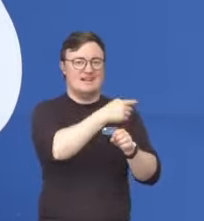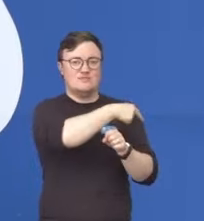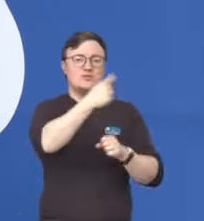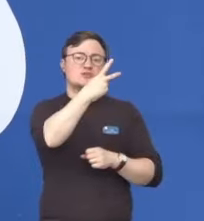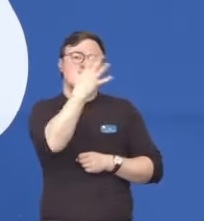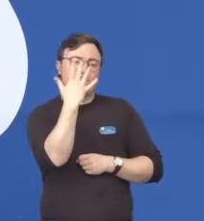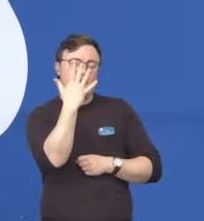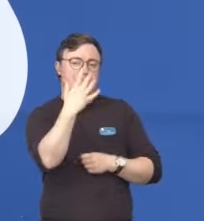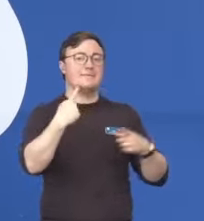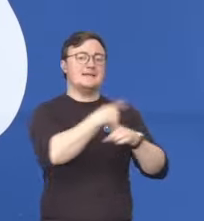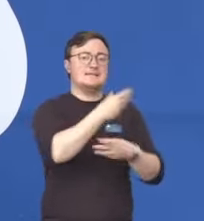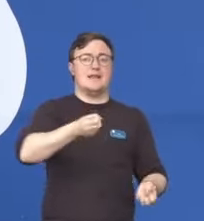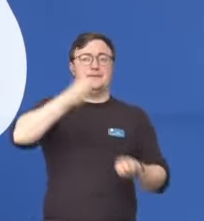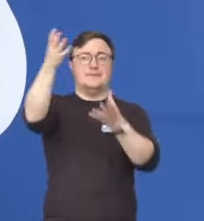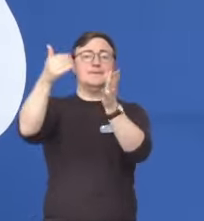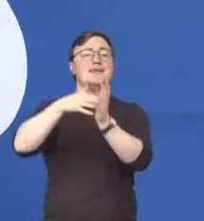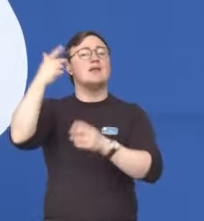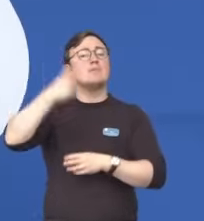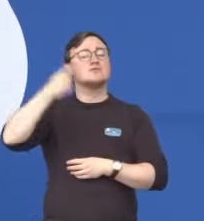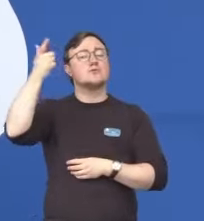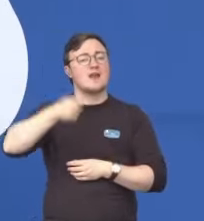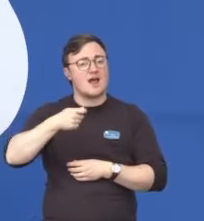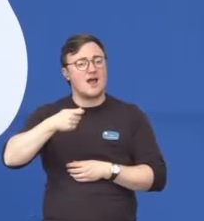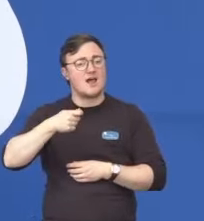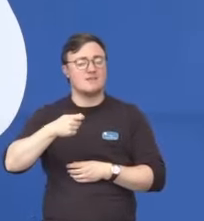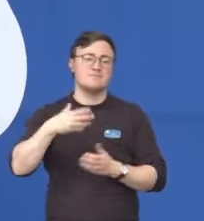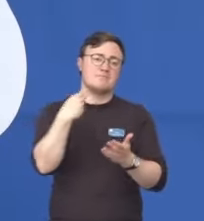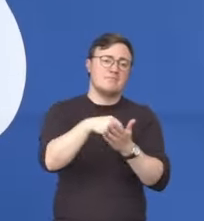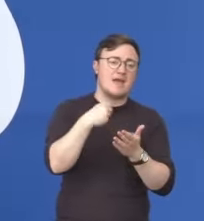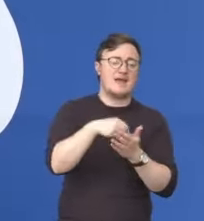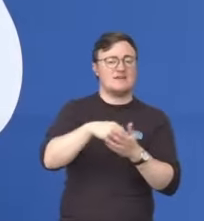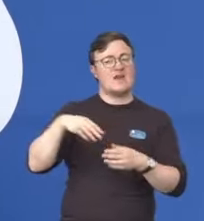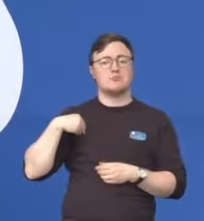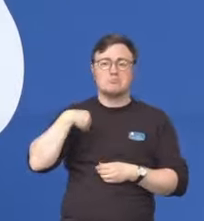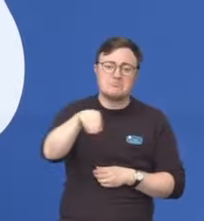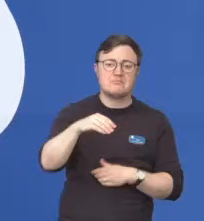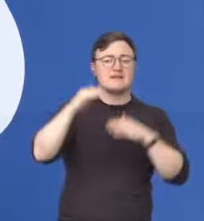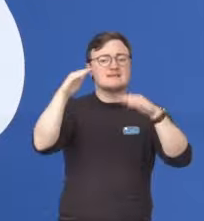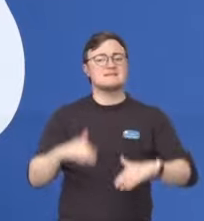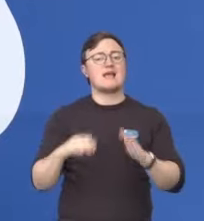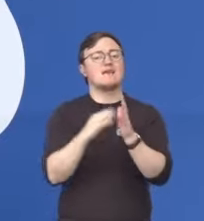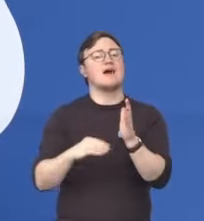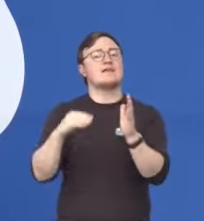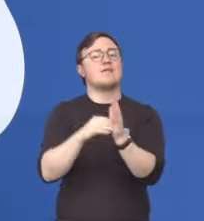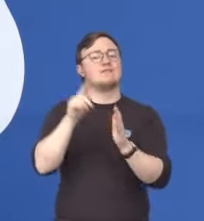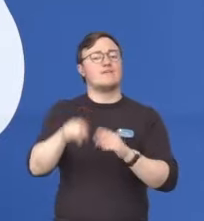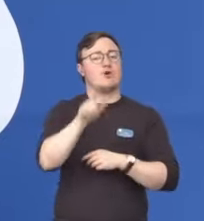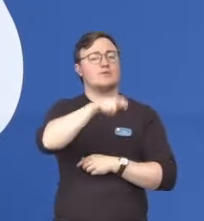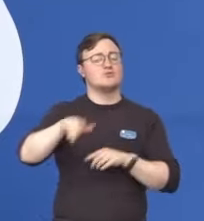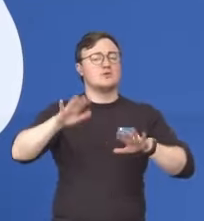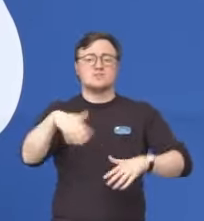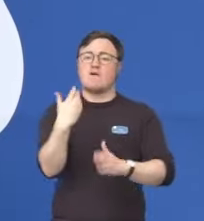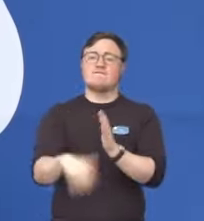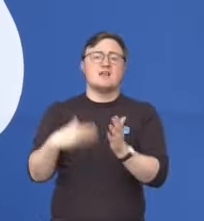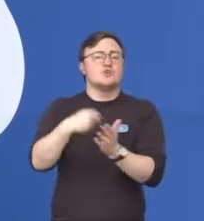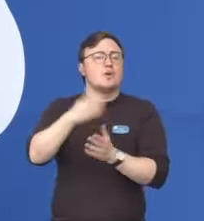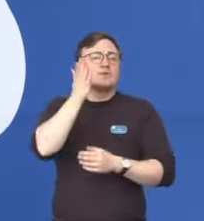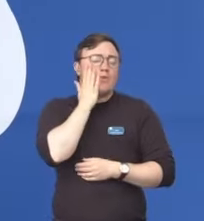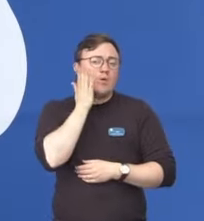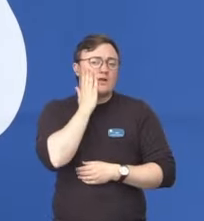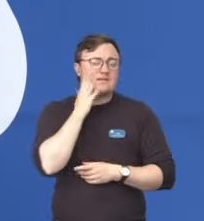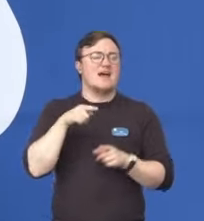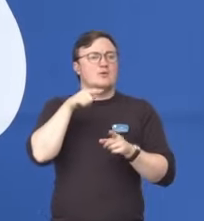ge den till pensionärer istället. Man satsar pengar på att sänka räntekostnaden för de som redan har köpt sitt boende. Och det där,